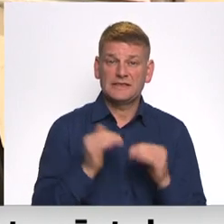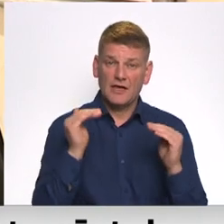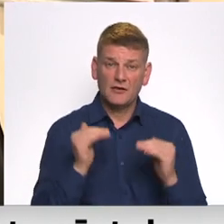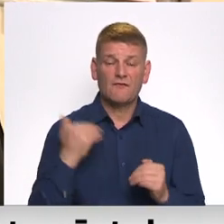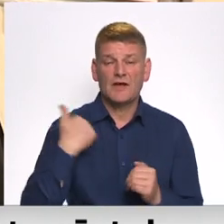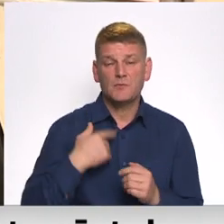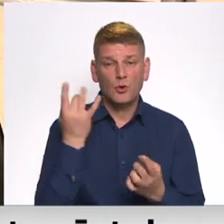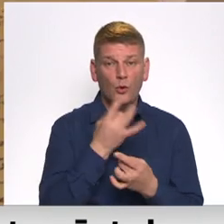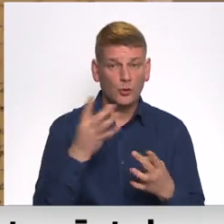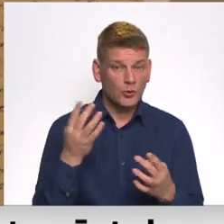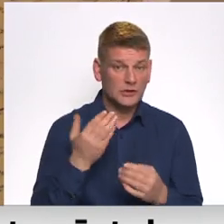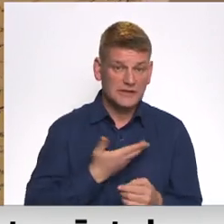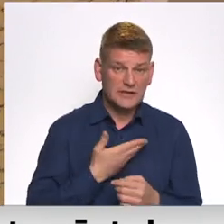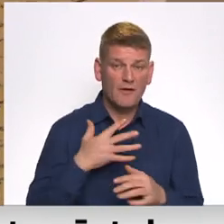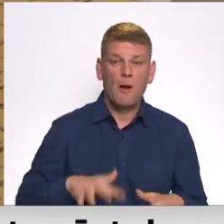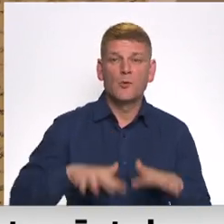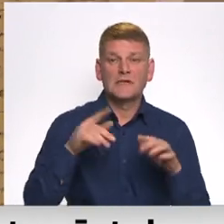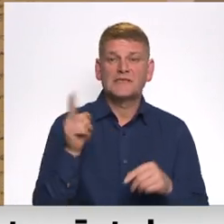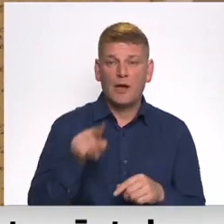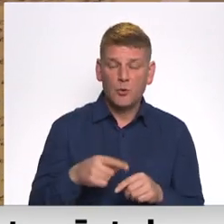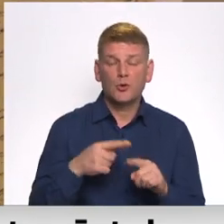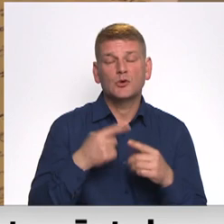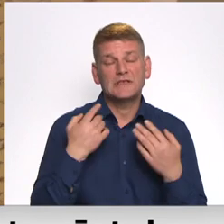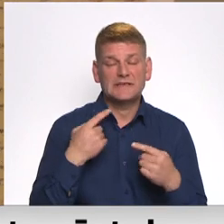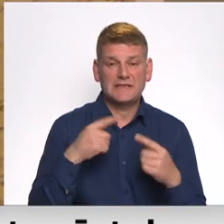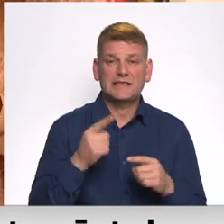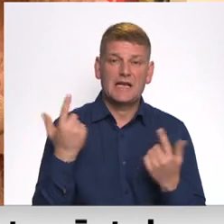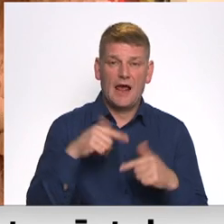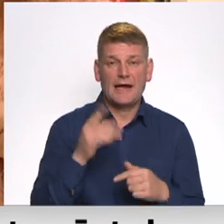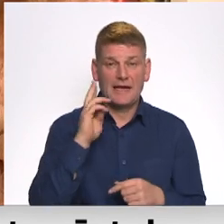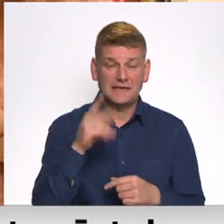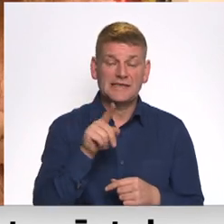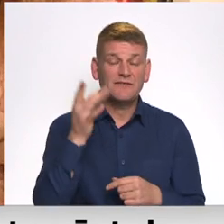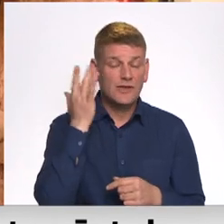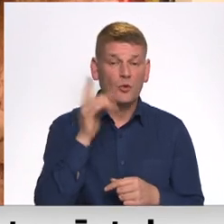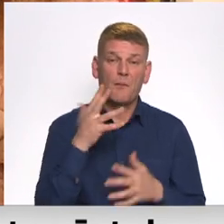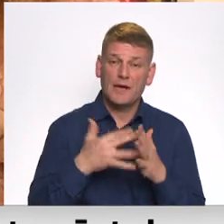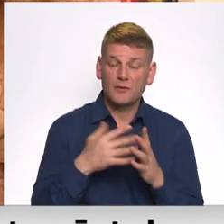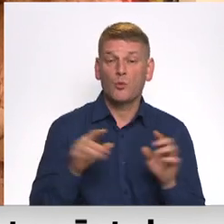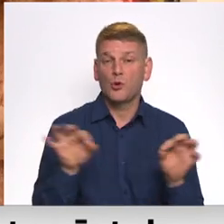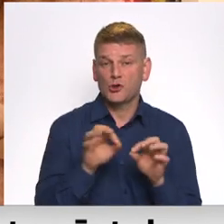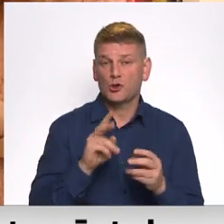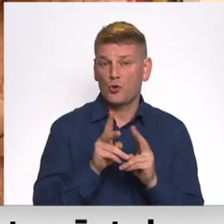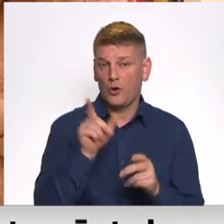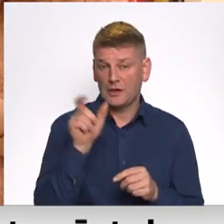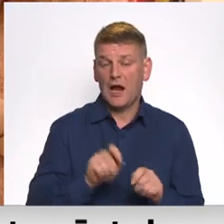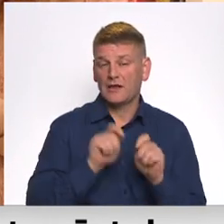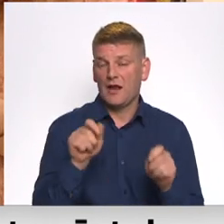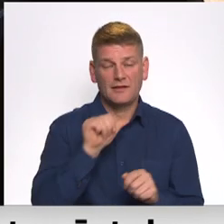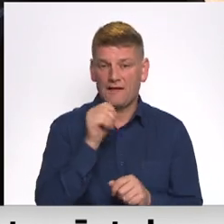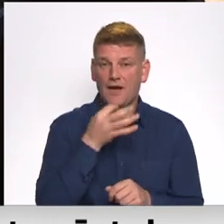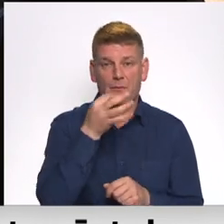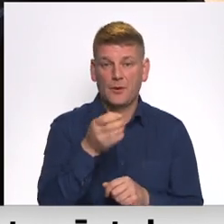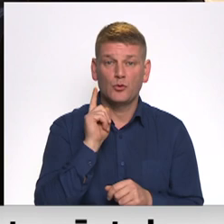Ventspils kultūras dzīve, apludinātais staburaks un citas laika liecības. Tas ir viedoklis, ko matemātikas un mūzikas skolotājs atklāti nevarēja